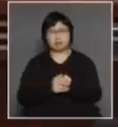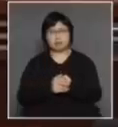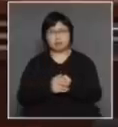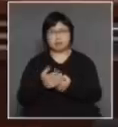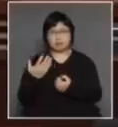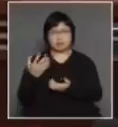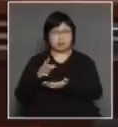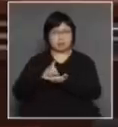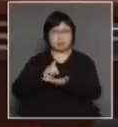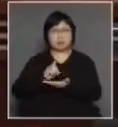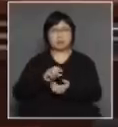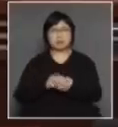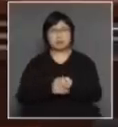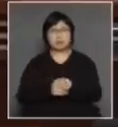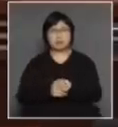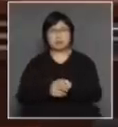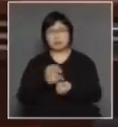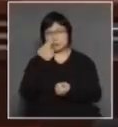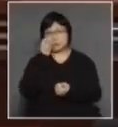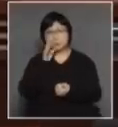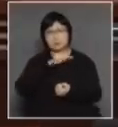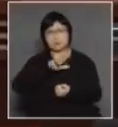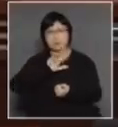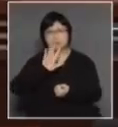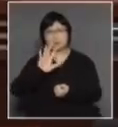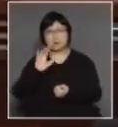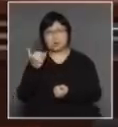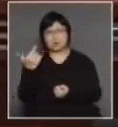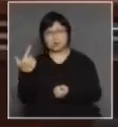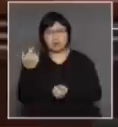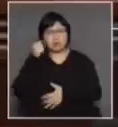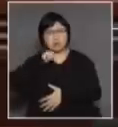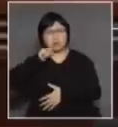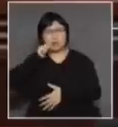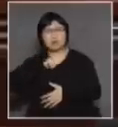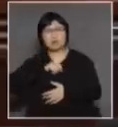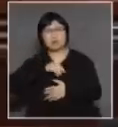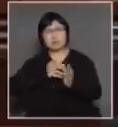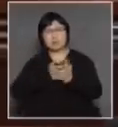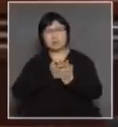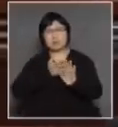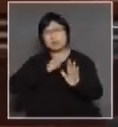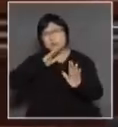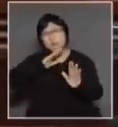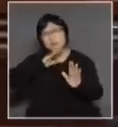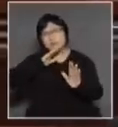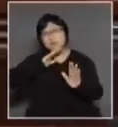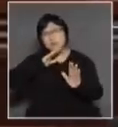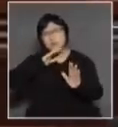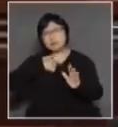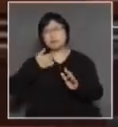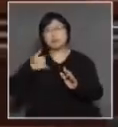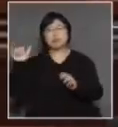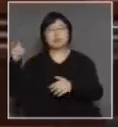年這樣說，仍然是有5568位長者在排隊的時候是過